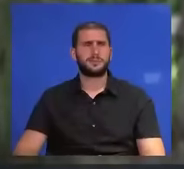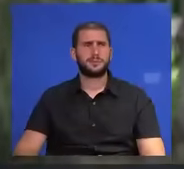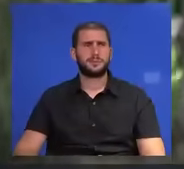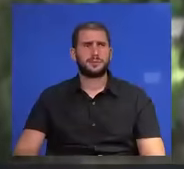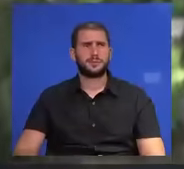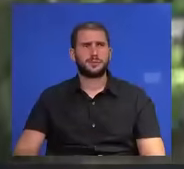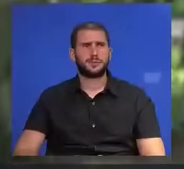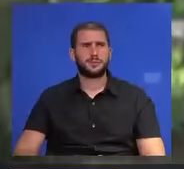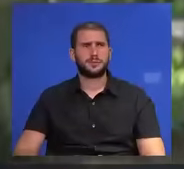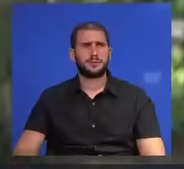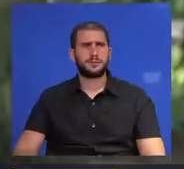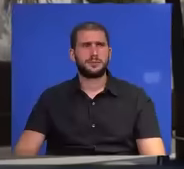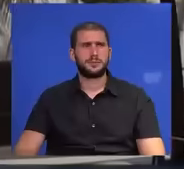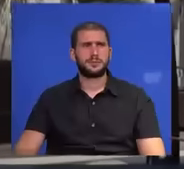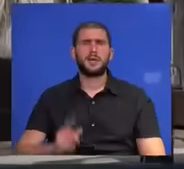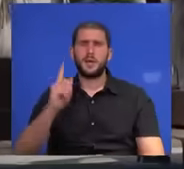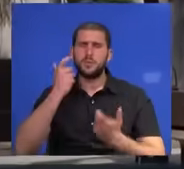מה, מה? אלהים ישמר אותנו.